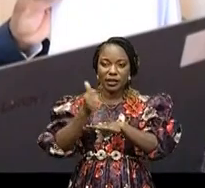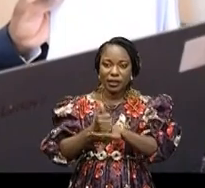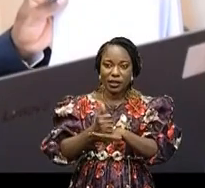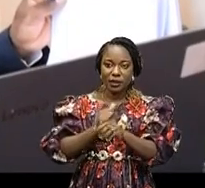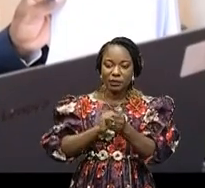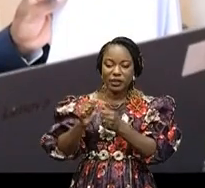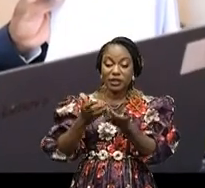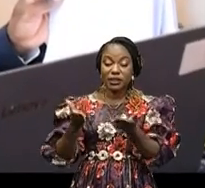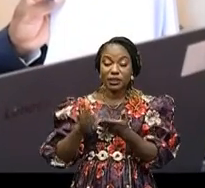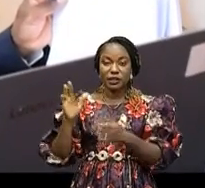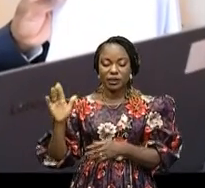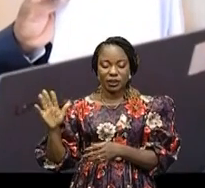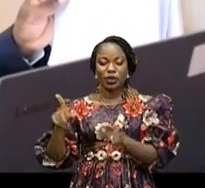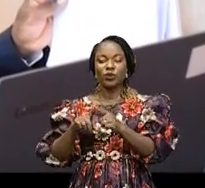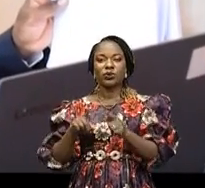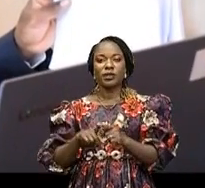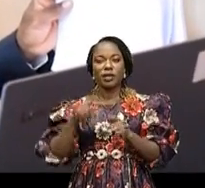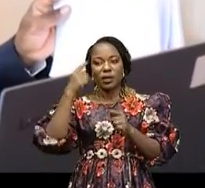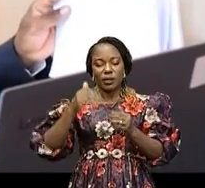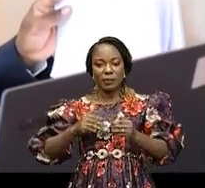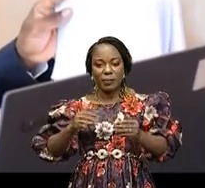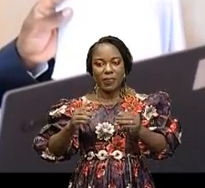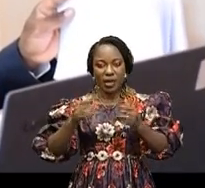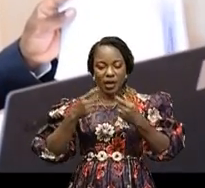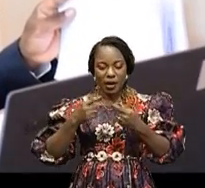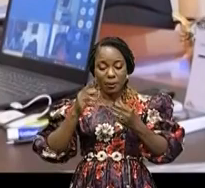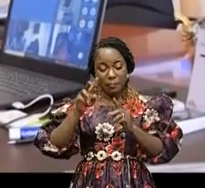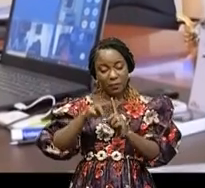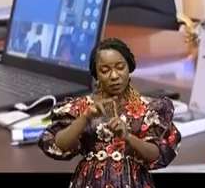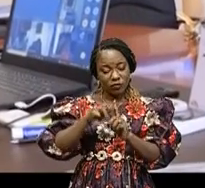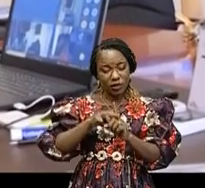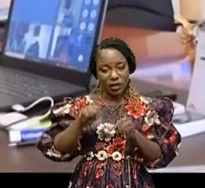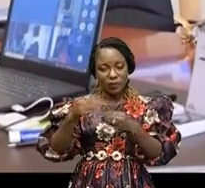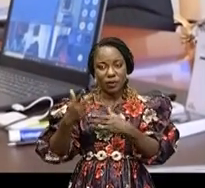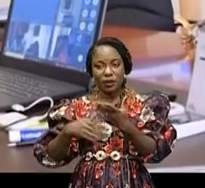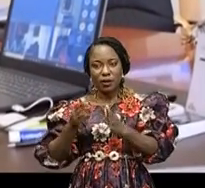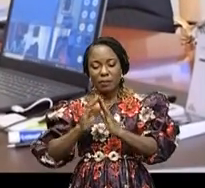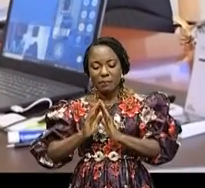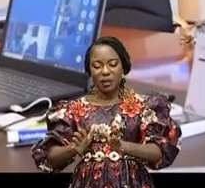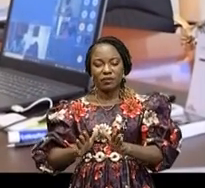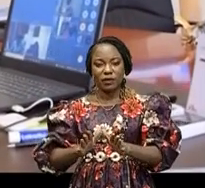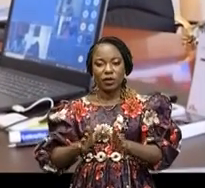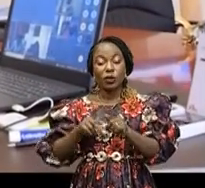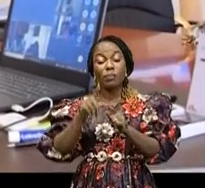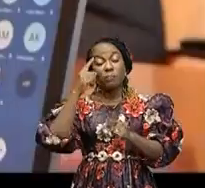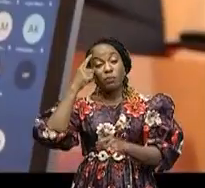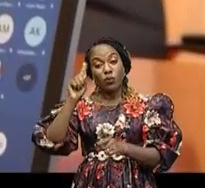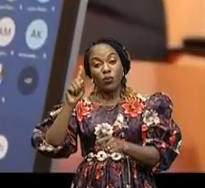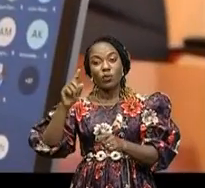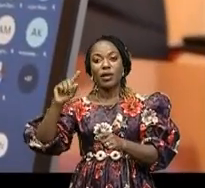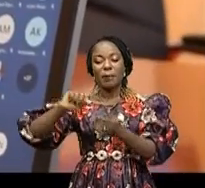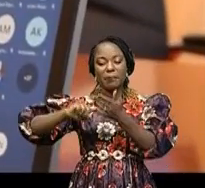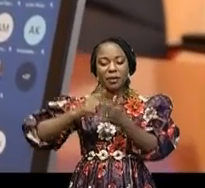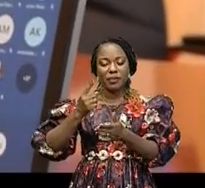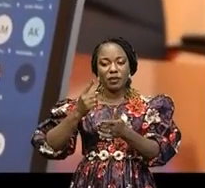à Kinshasa, et l'approche programmatique approuvée prévoit une mise en œuvre par phase. En ce qui concerne la première